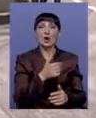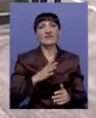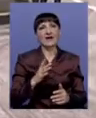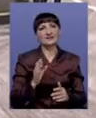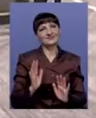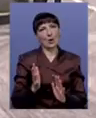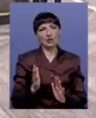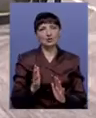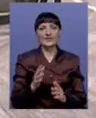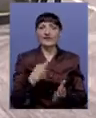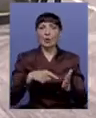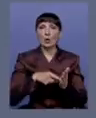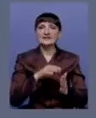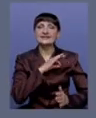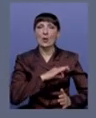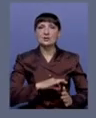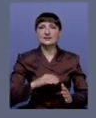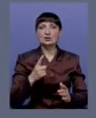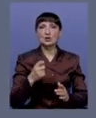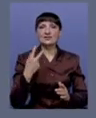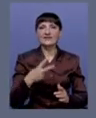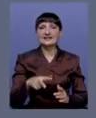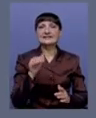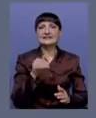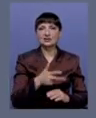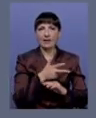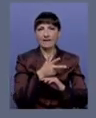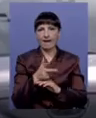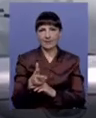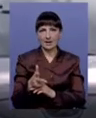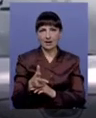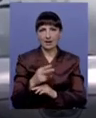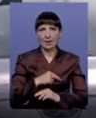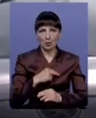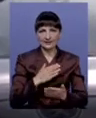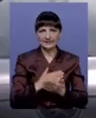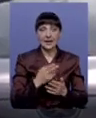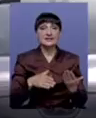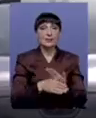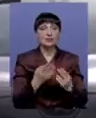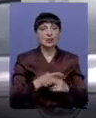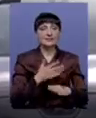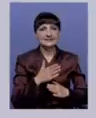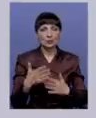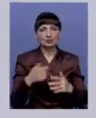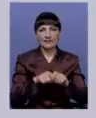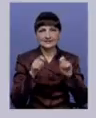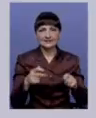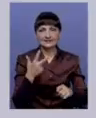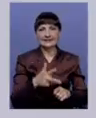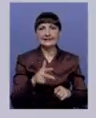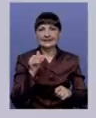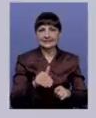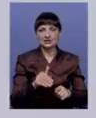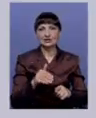В городе Алматы используются возможности 120 тысяч камер видеонаблюдения. С помощью этих систем раскрыто